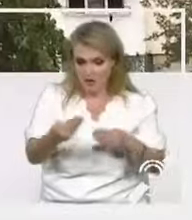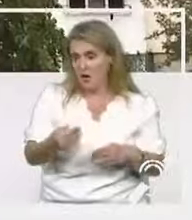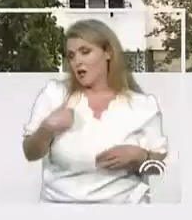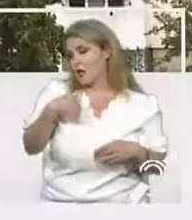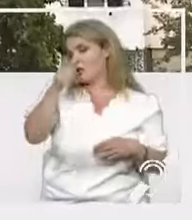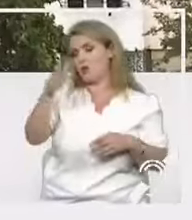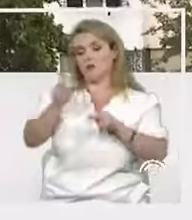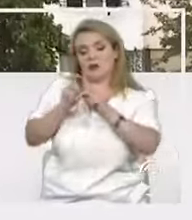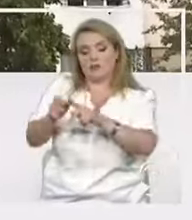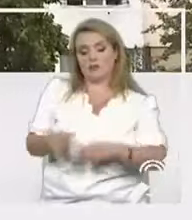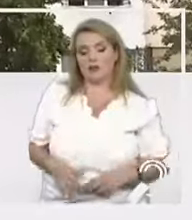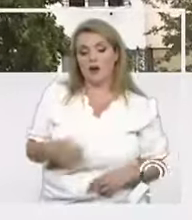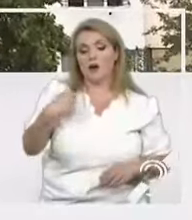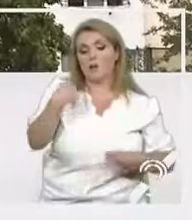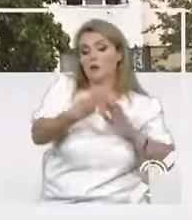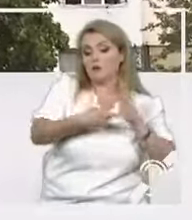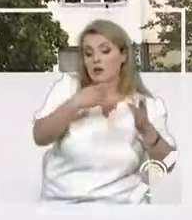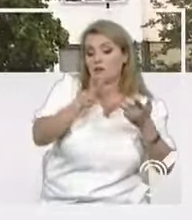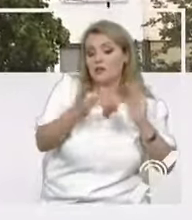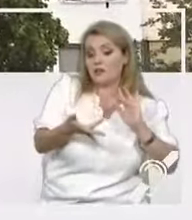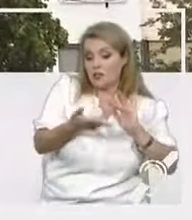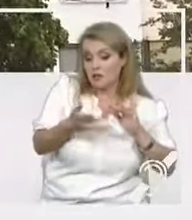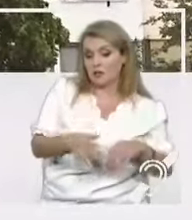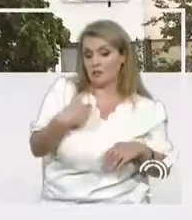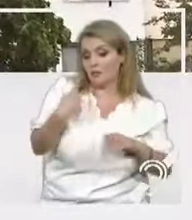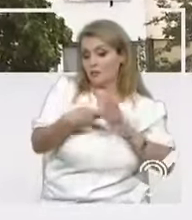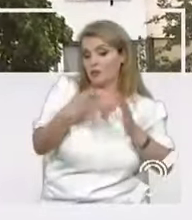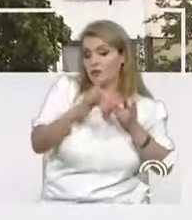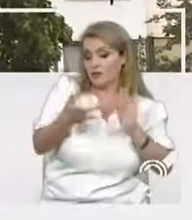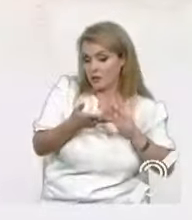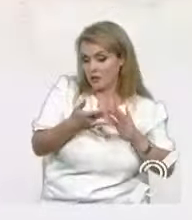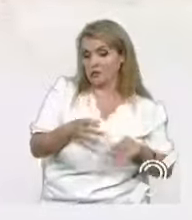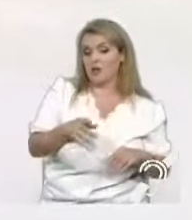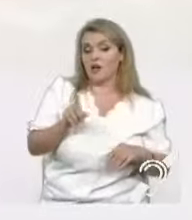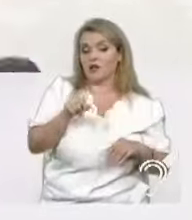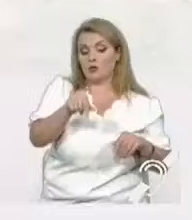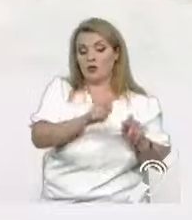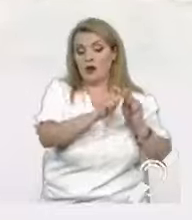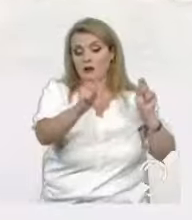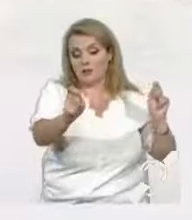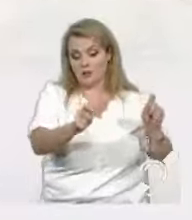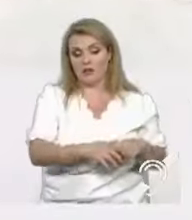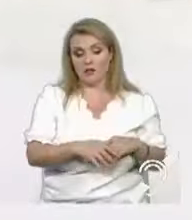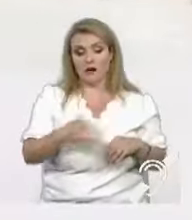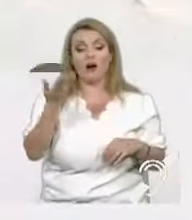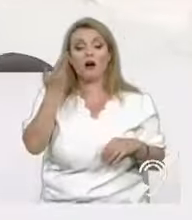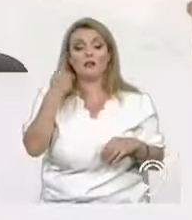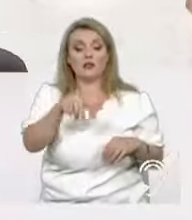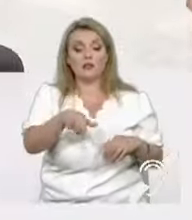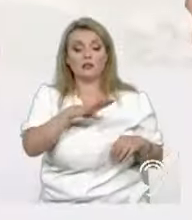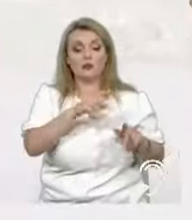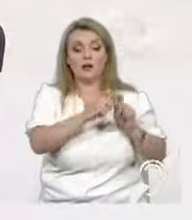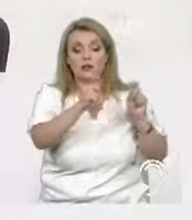am cunoscut din mass media, cum și dumneavoastră, că el s-a dat în exploatare, atât. Și n-ați venit la fața locului să